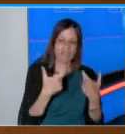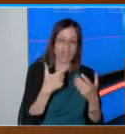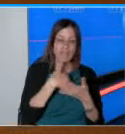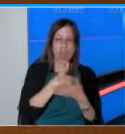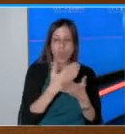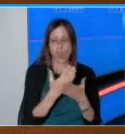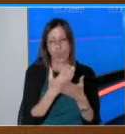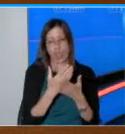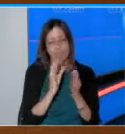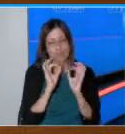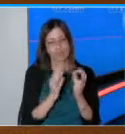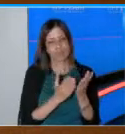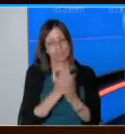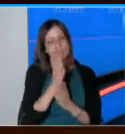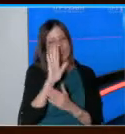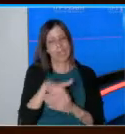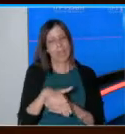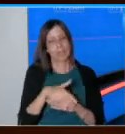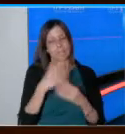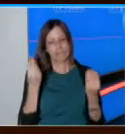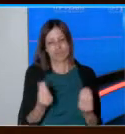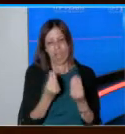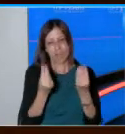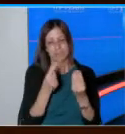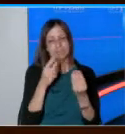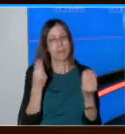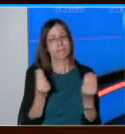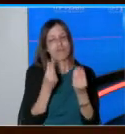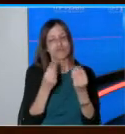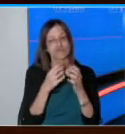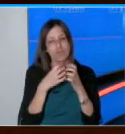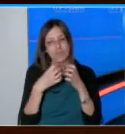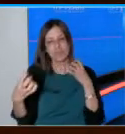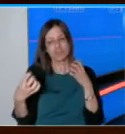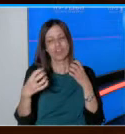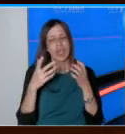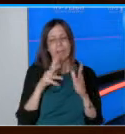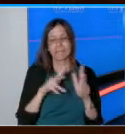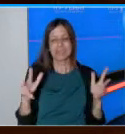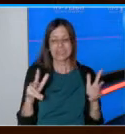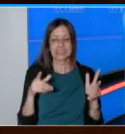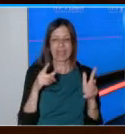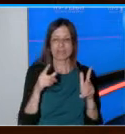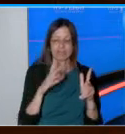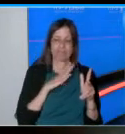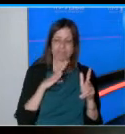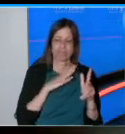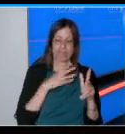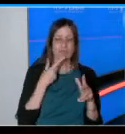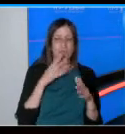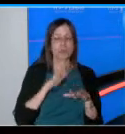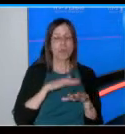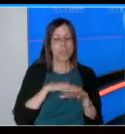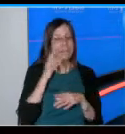ובחלוקה הוגנת גם במשאבים. זאת אומרת, זה משהו שהוא מתמשך, זה מצב שהוא נפיץ, ומומחים הזהירו על המצב הזה